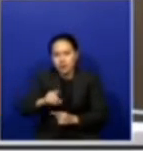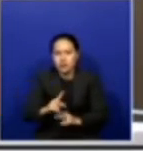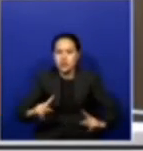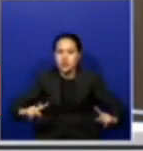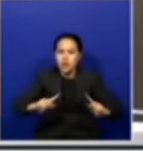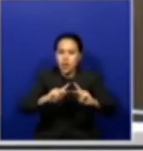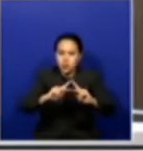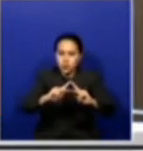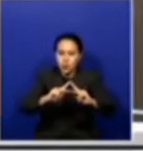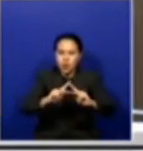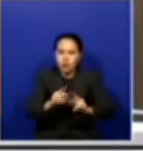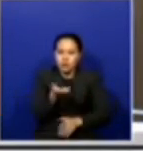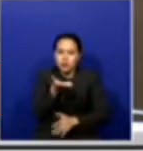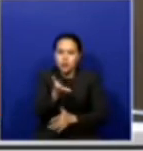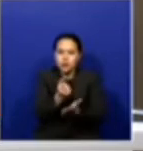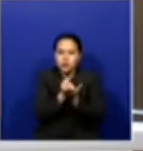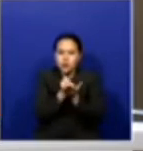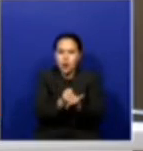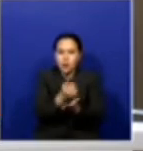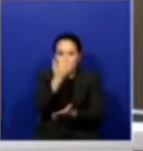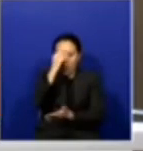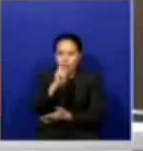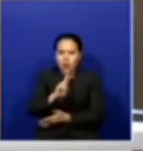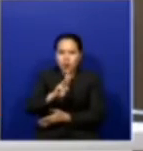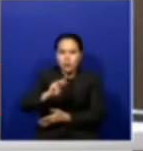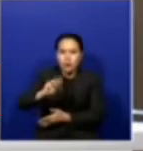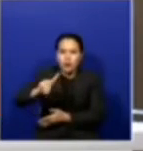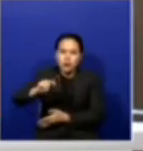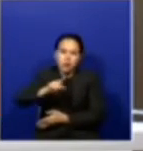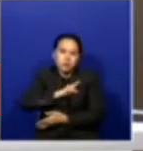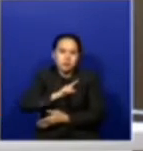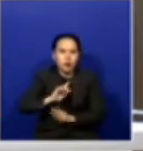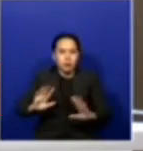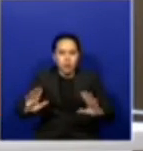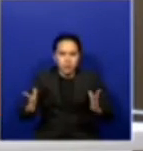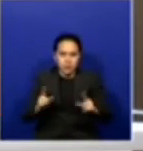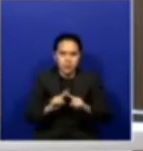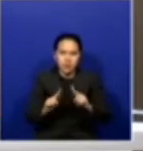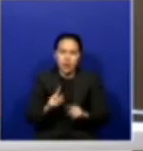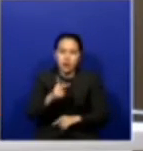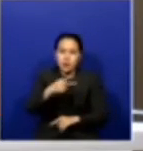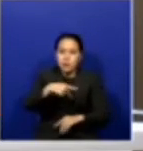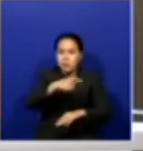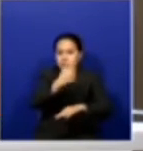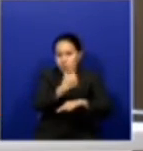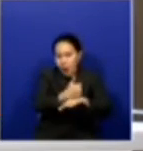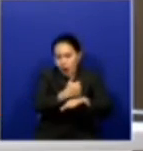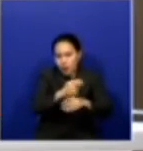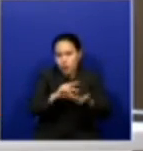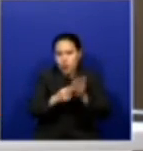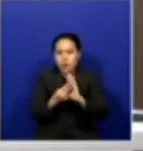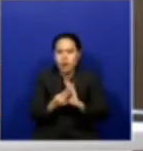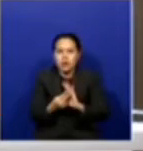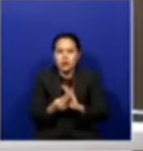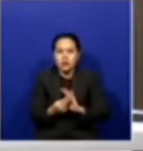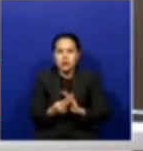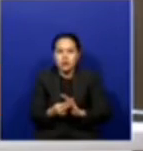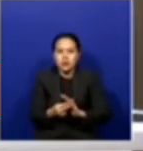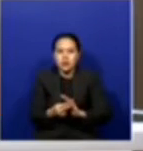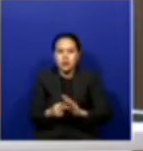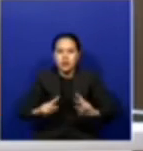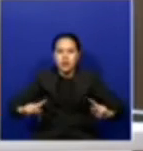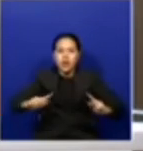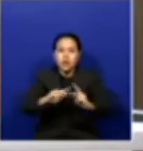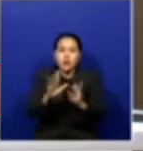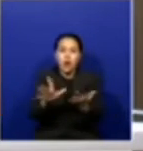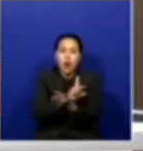ะไปเปิดงานอย่างเดียวนะครับแต่ว่าปลัดกระทรวงขอให้ปลัดกระทรวงวัฒนธรรมเนี่ยฮะช่วยลงไปดูแลกร